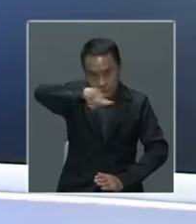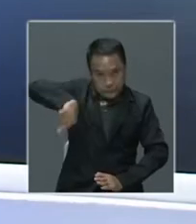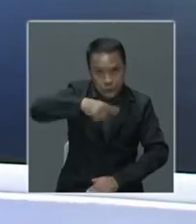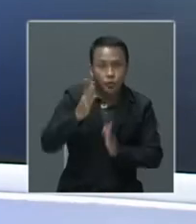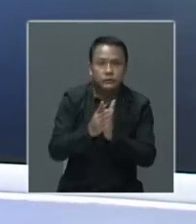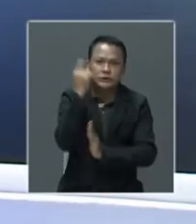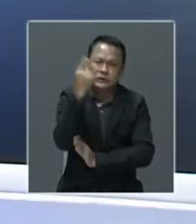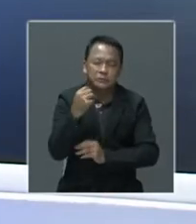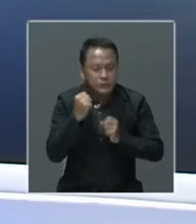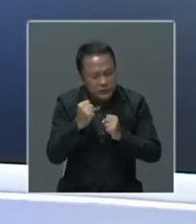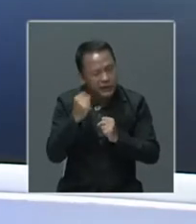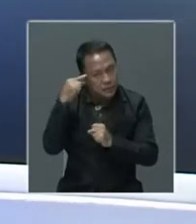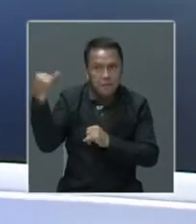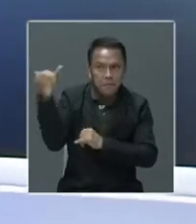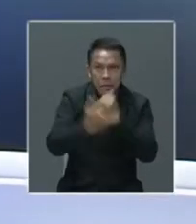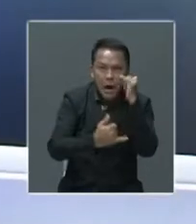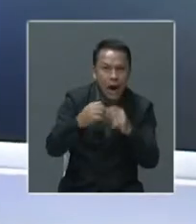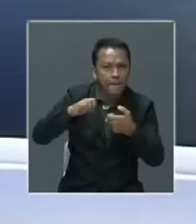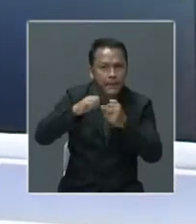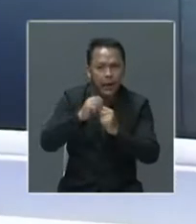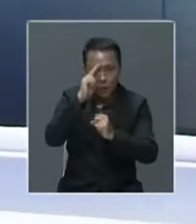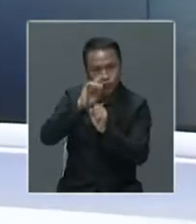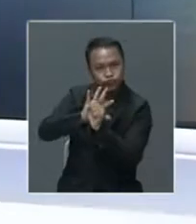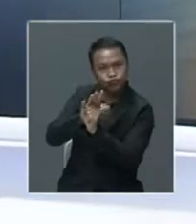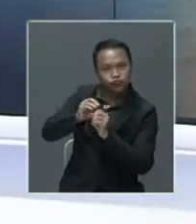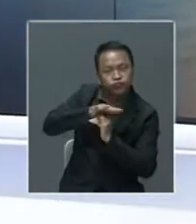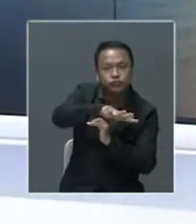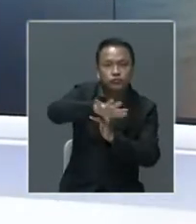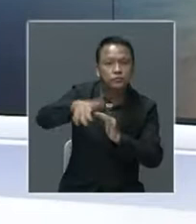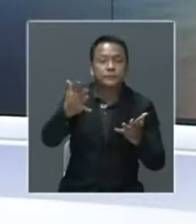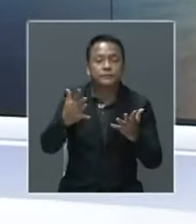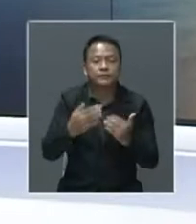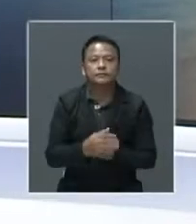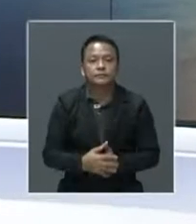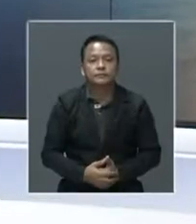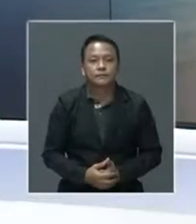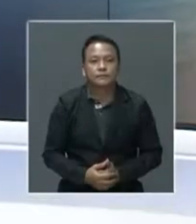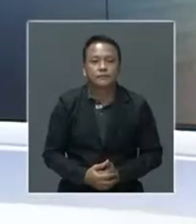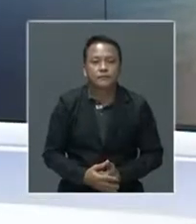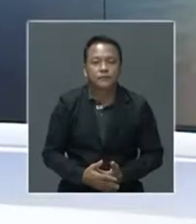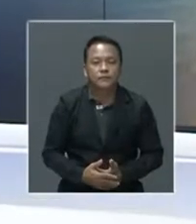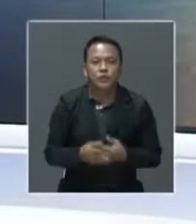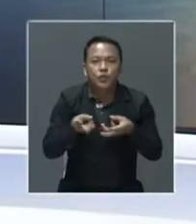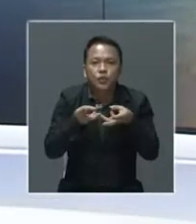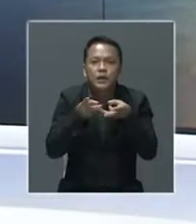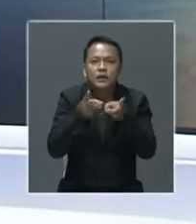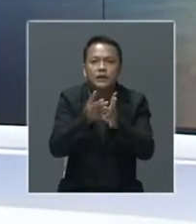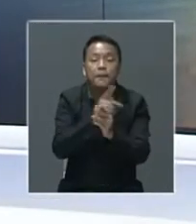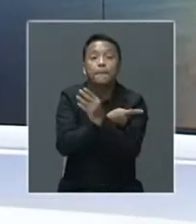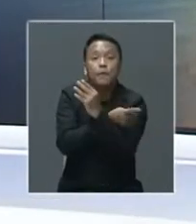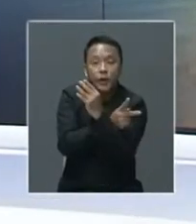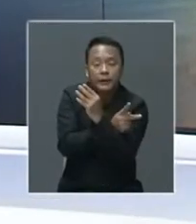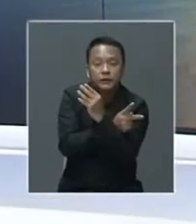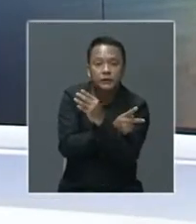นักท่องเที่ยวมั่นใจว่ามาแล้วจะไม่เกิดการระบาดระลอก2อีกแน่นอนเดี๋ยวมาติดตามรายละเอียดกันนะคะสำหรับแนวทางของภูเก็ตโมเดลใน